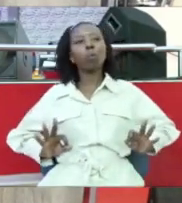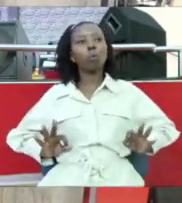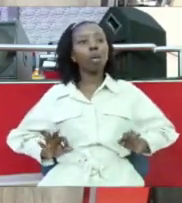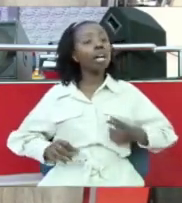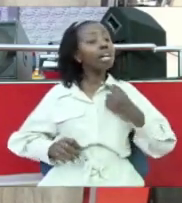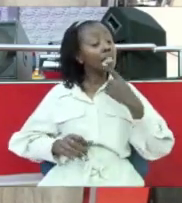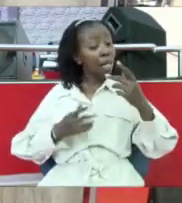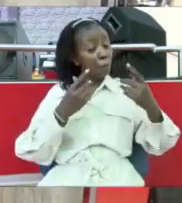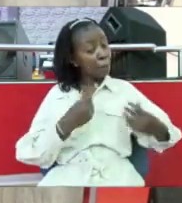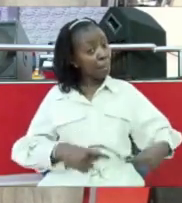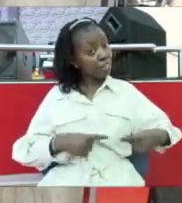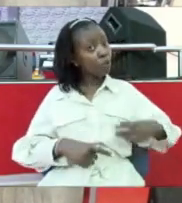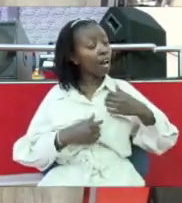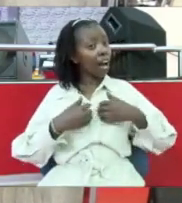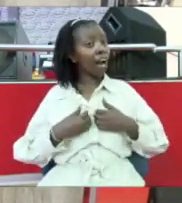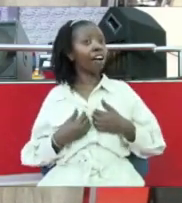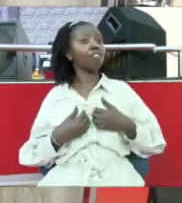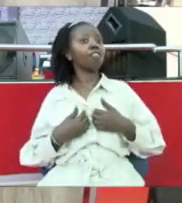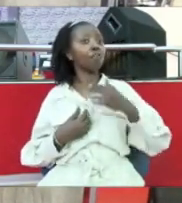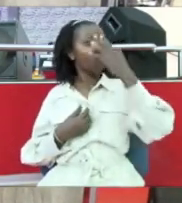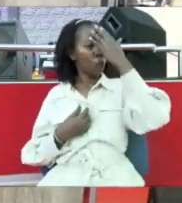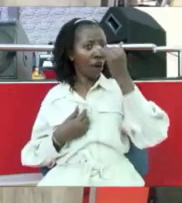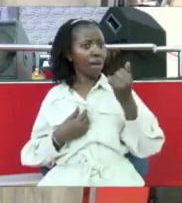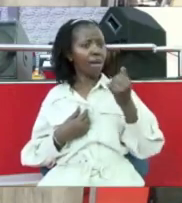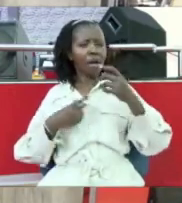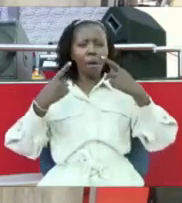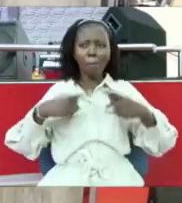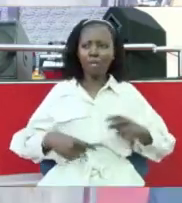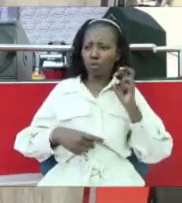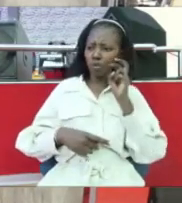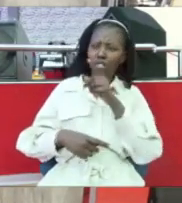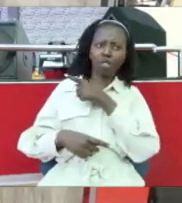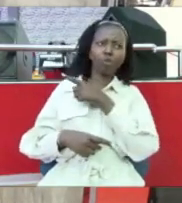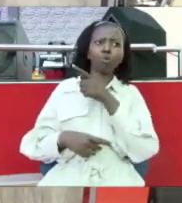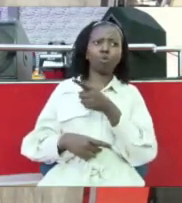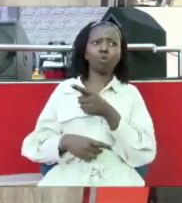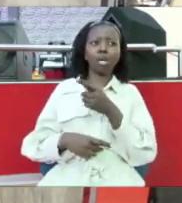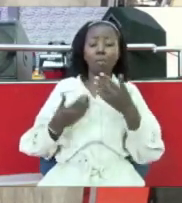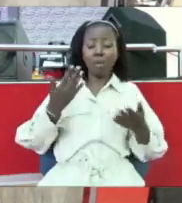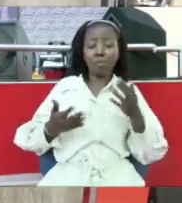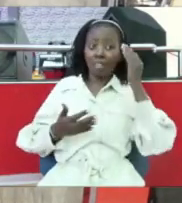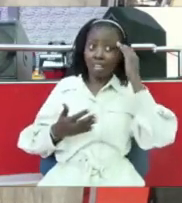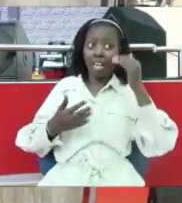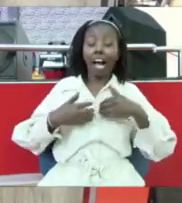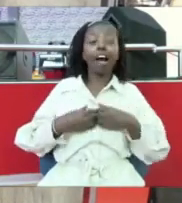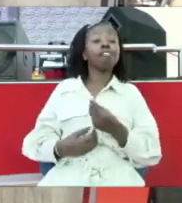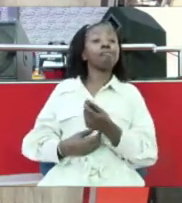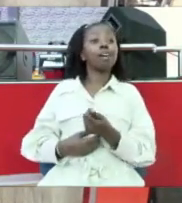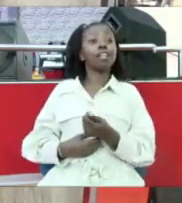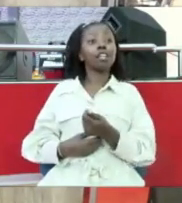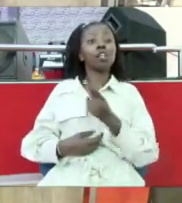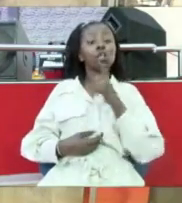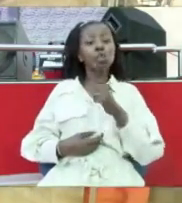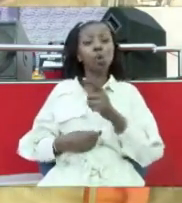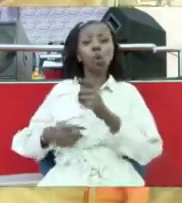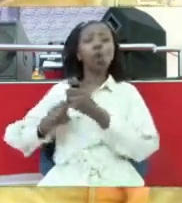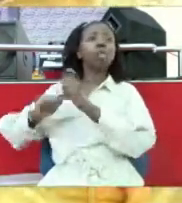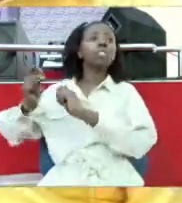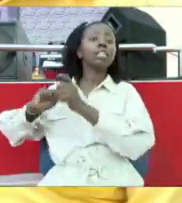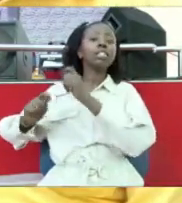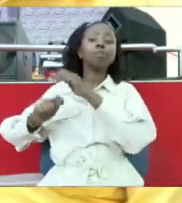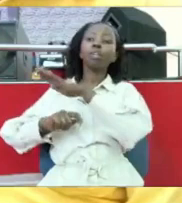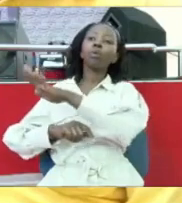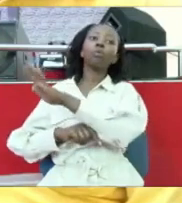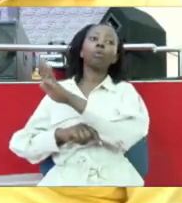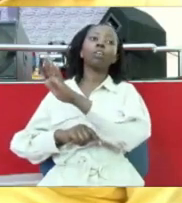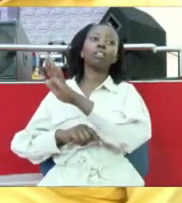nayo kwa sababu yeye ndiye alikuona. By the way, ushuhuda si wako. The testimony is not yours. Ushuhuda ni wake. The testimony is that for that